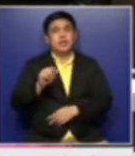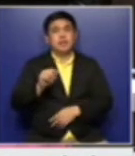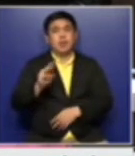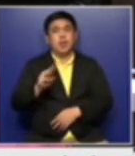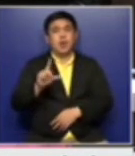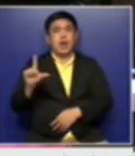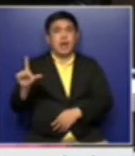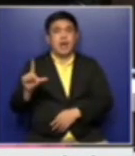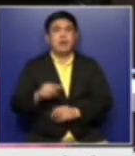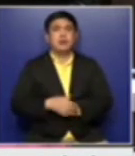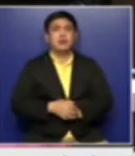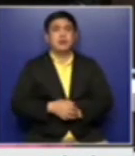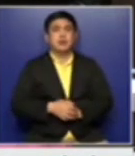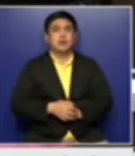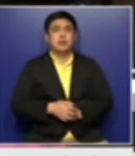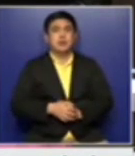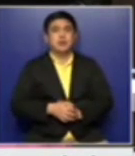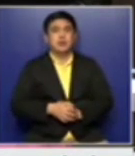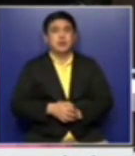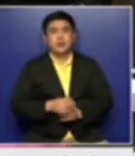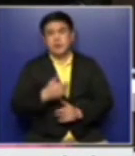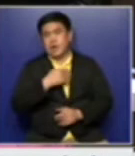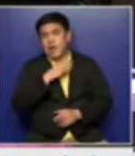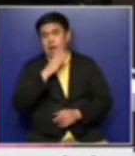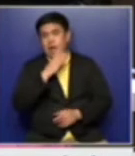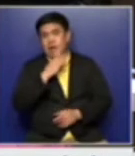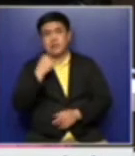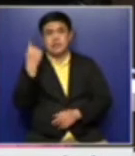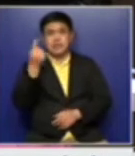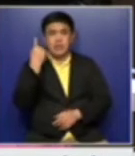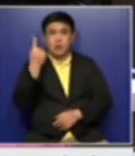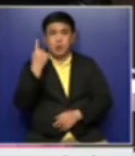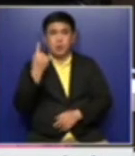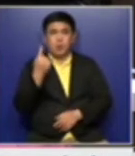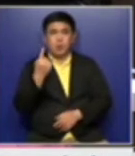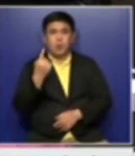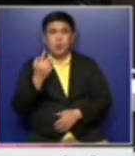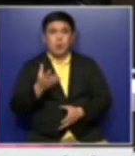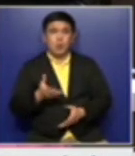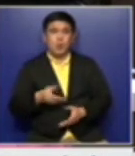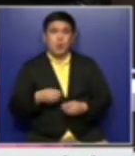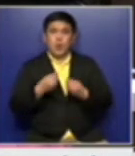2,126 ล้านบาทซึ่งส่วนสำหรับภาคการท่องเที่ยวเนี่ยสนับสนุน